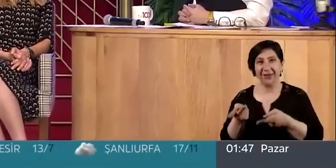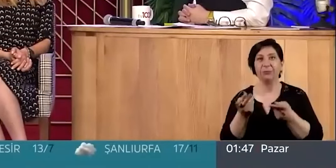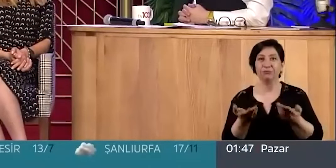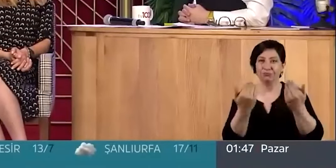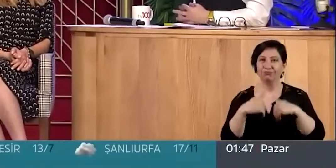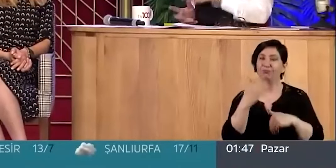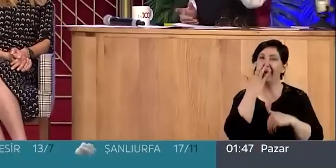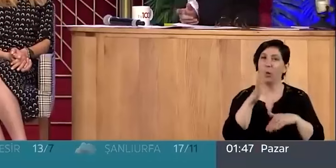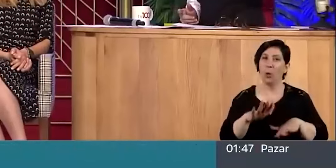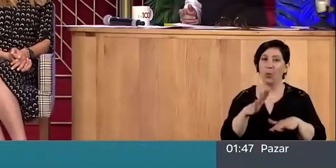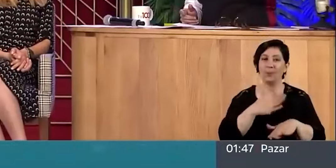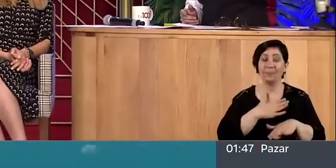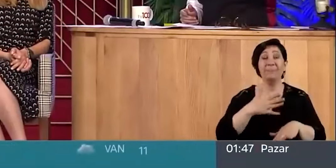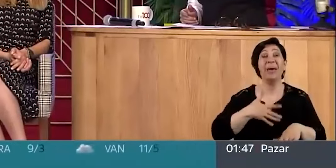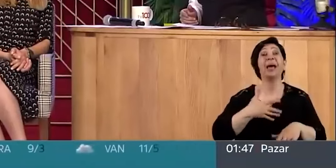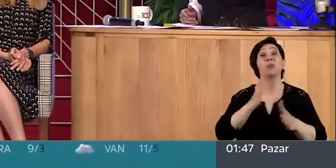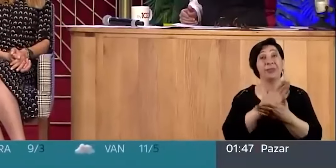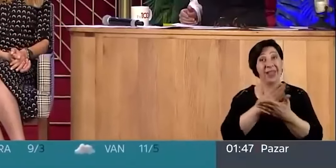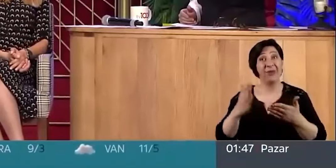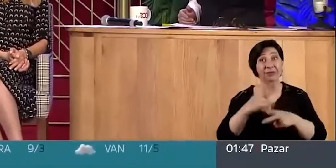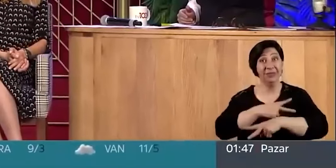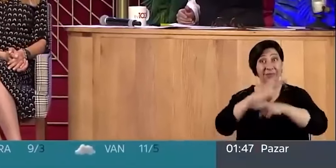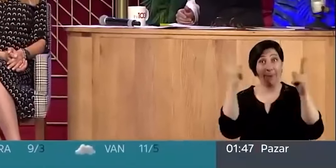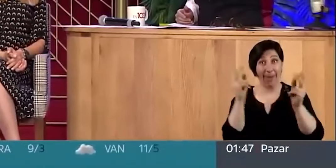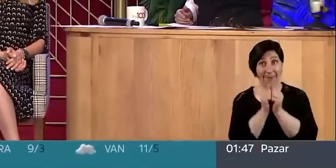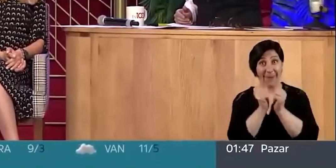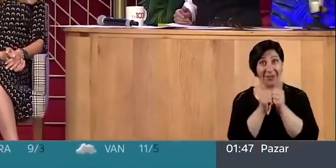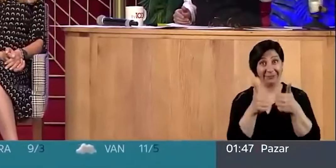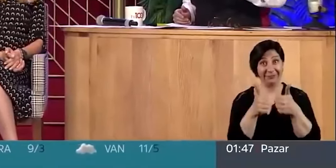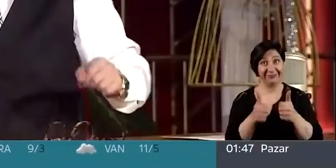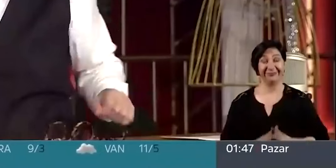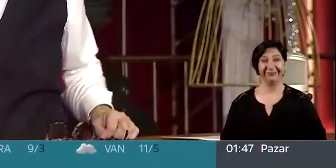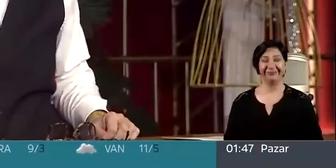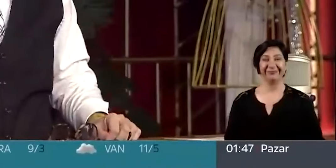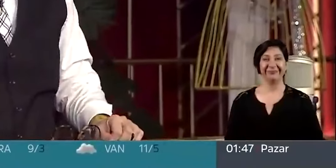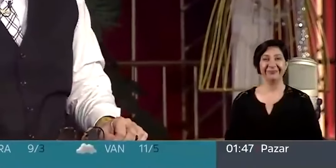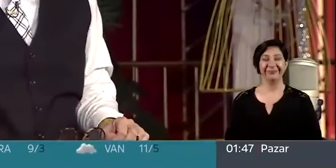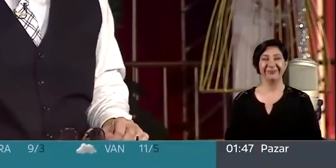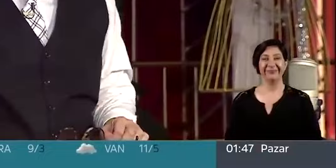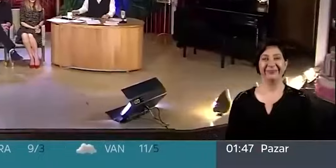çok istiyorum. Merak etmeyin devam ediyoruz. Daha sabahlıyoruz beraber.